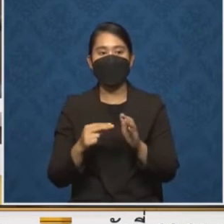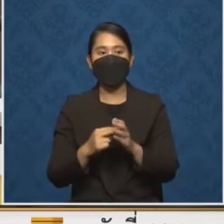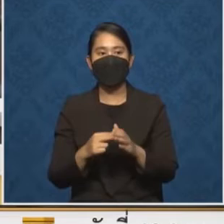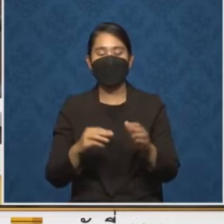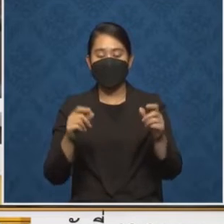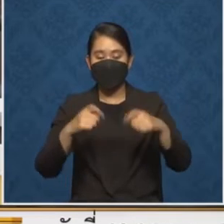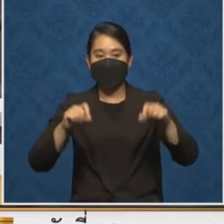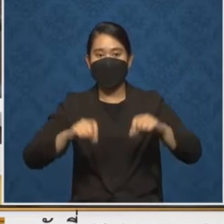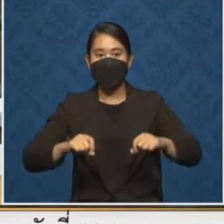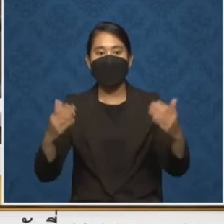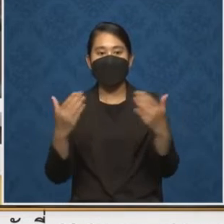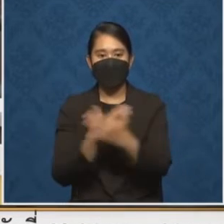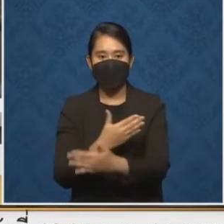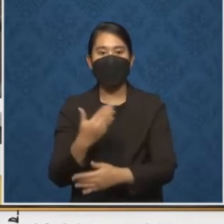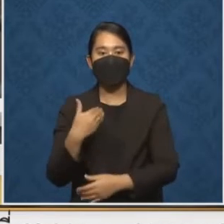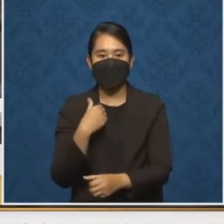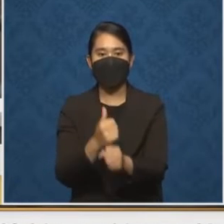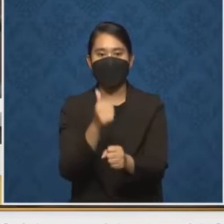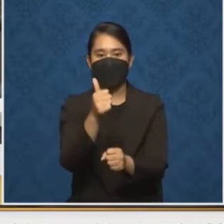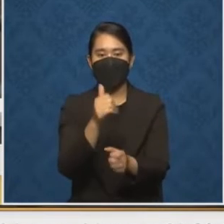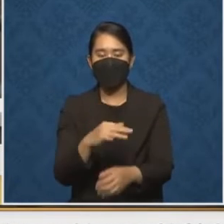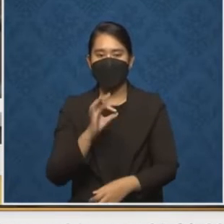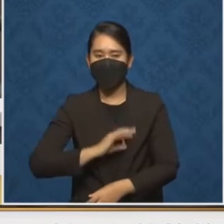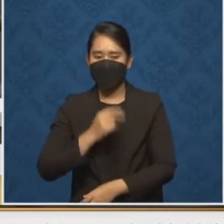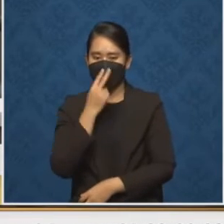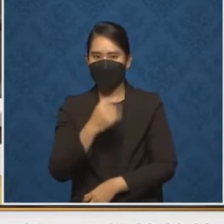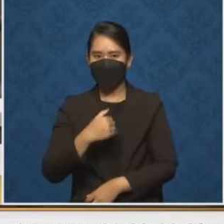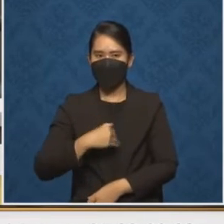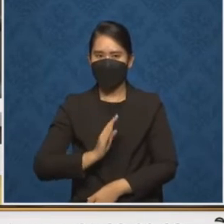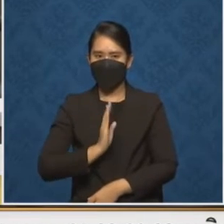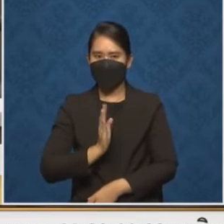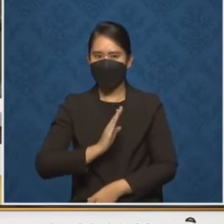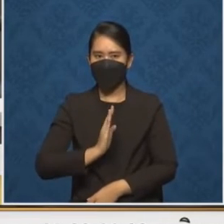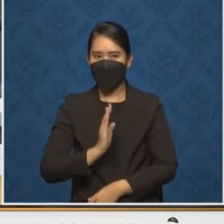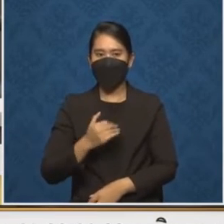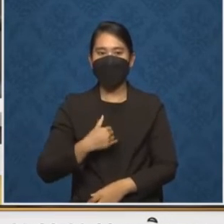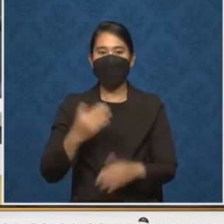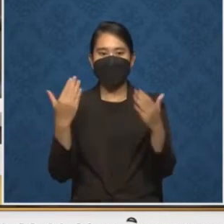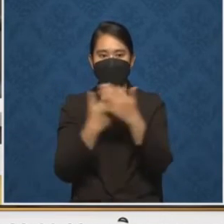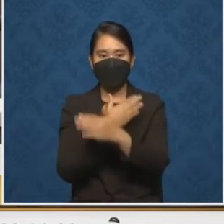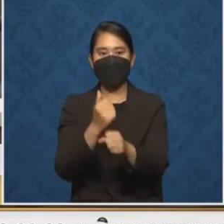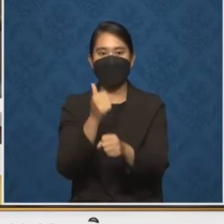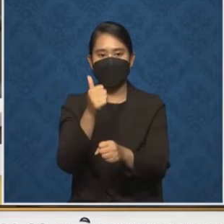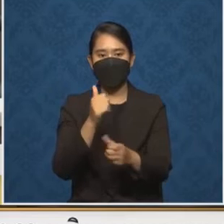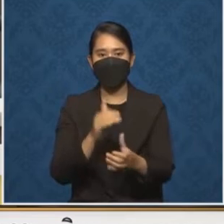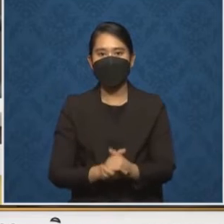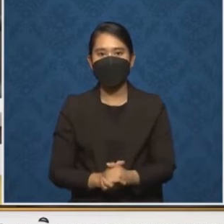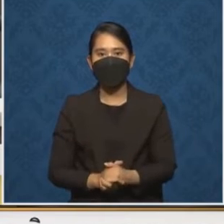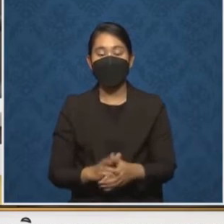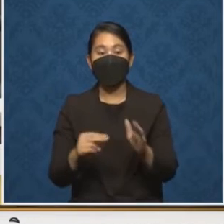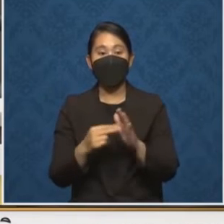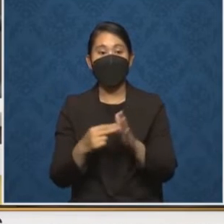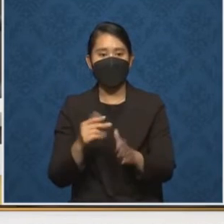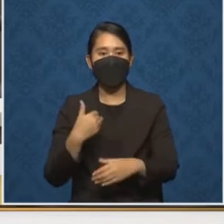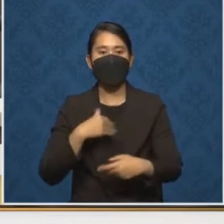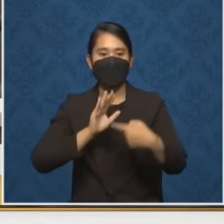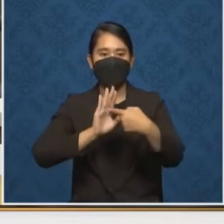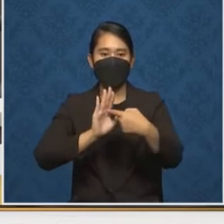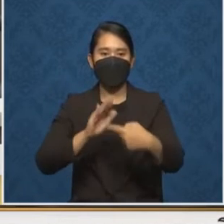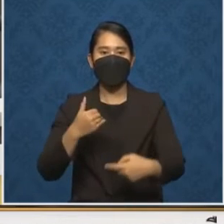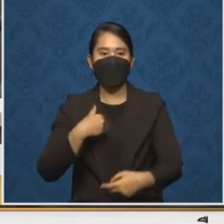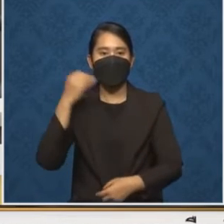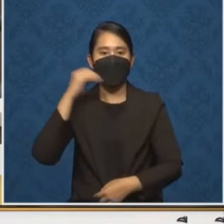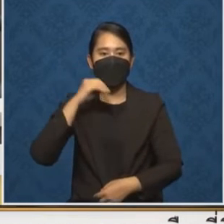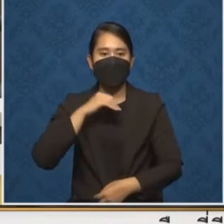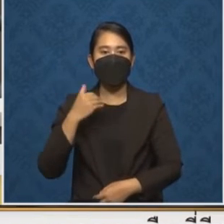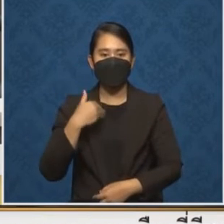groundingตัอนุญาตอตุราการได้ ถ้าเห็นเกิควไมเปทำขึ้ ระหวางทางกเปลี่ยนได้ครัเราเห็นมกรณีเช่นนี้ ห